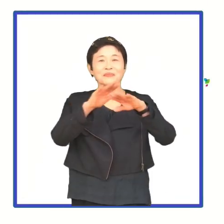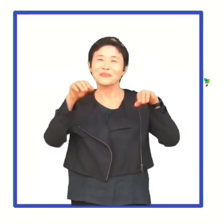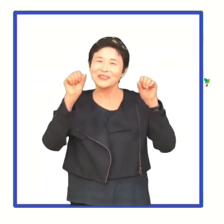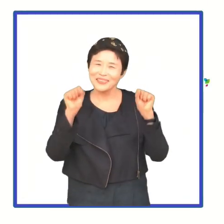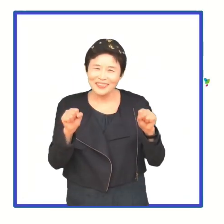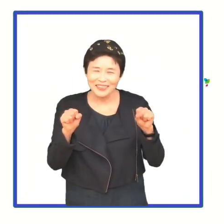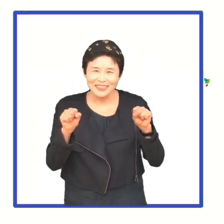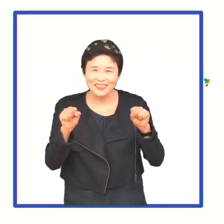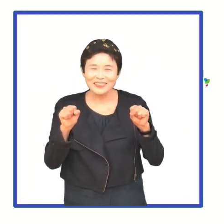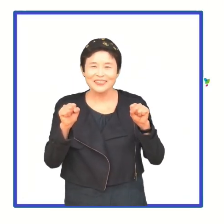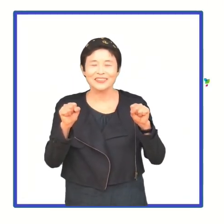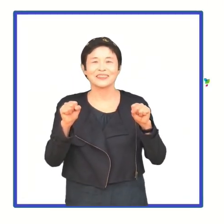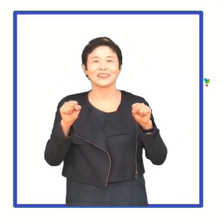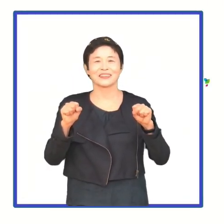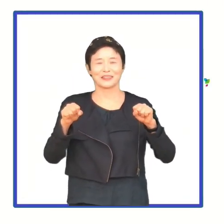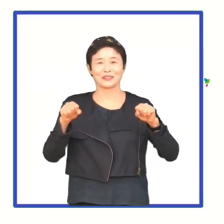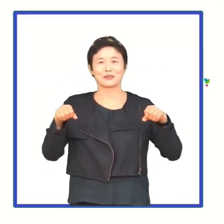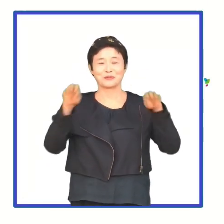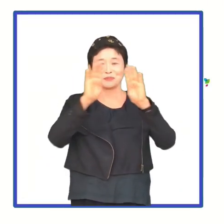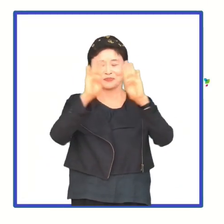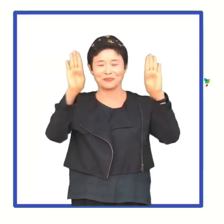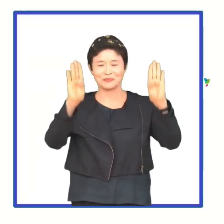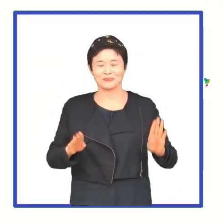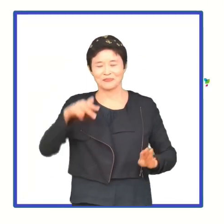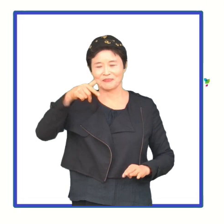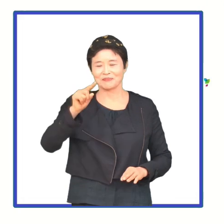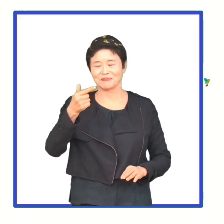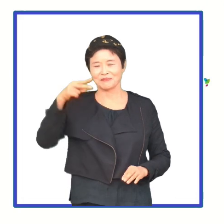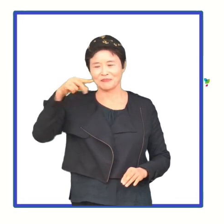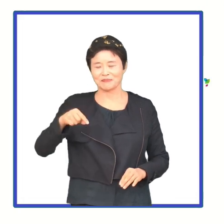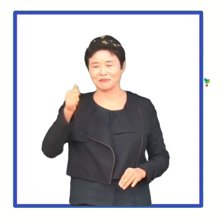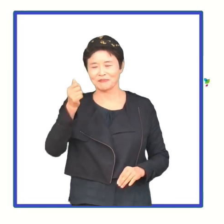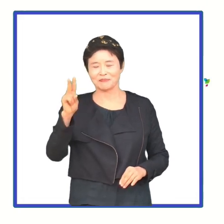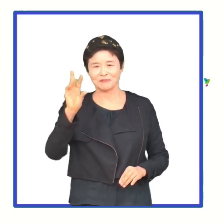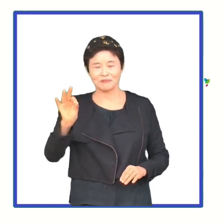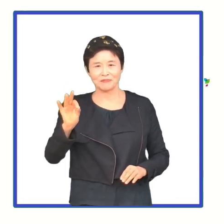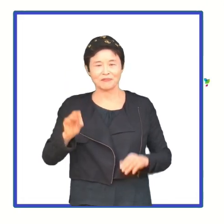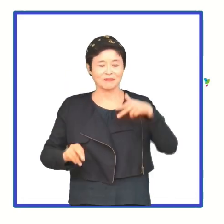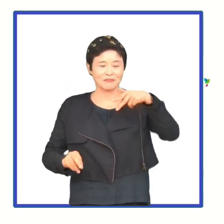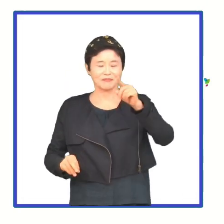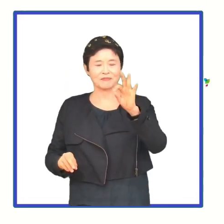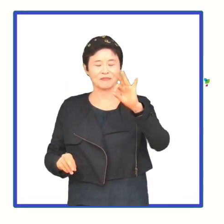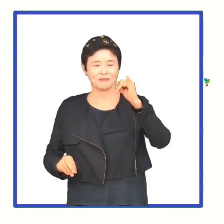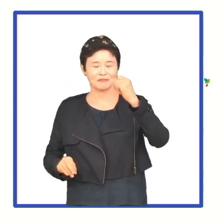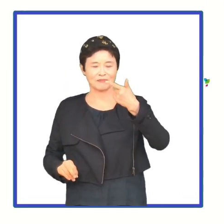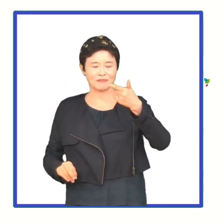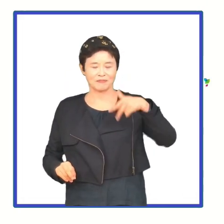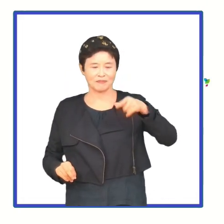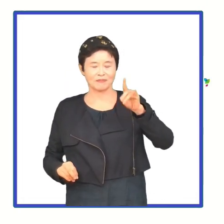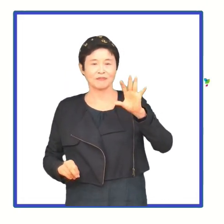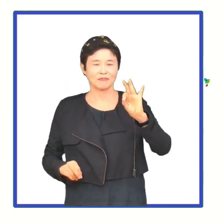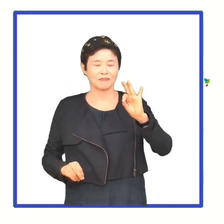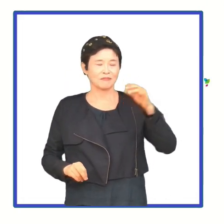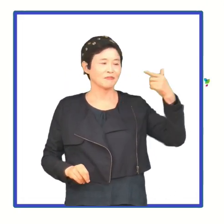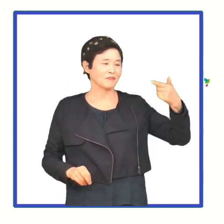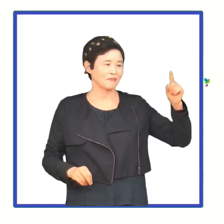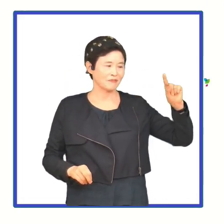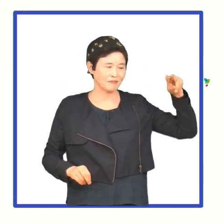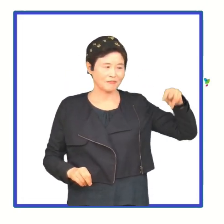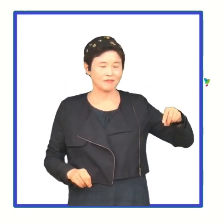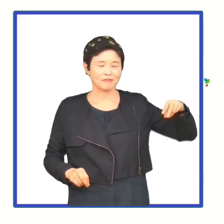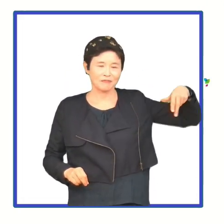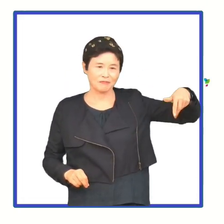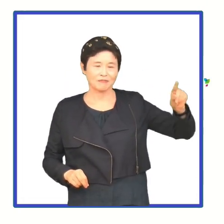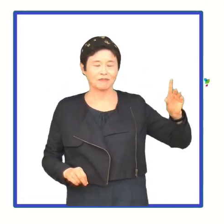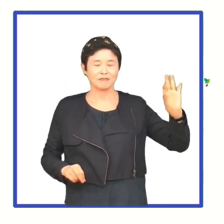안녕하세요. 저는 국립백두대간 수목원 전수향. 국립생태원 정은정. 국립호남권생물자원관